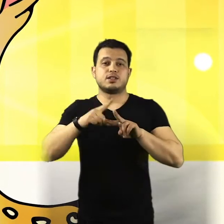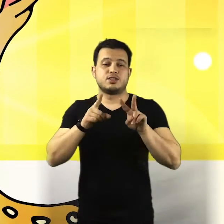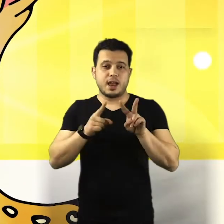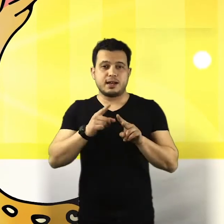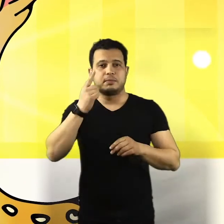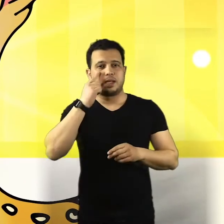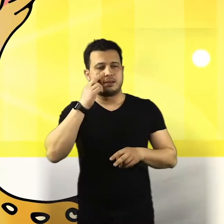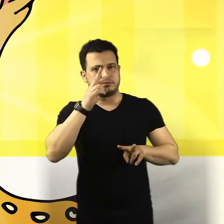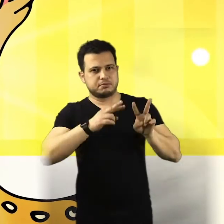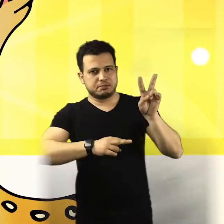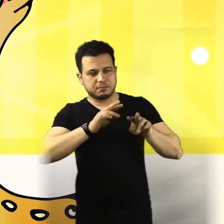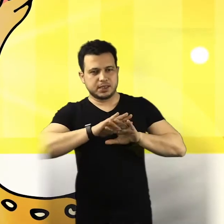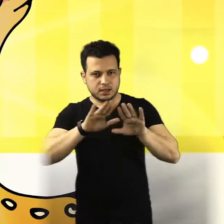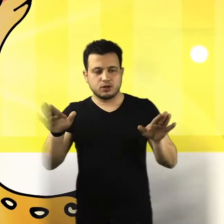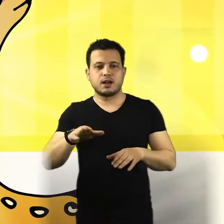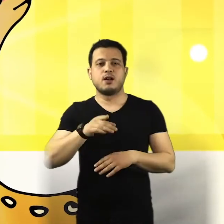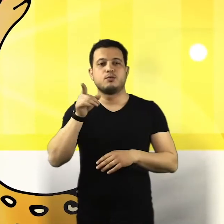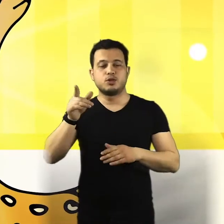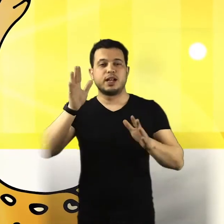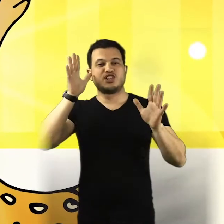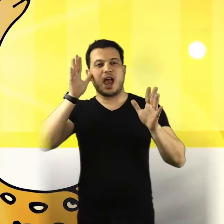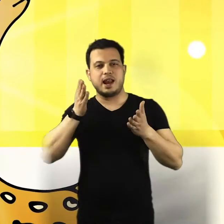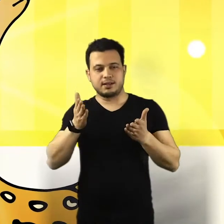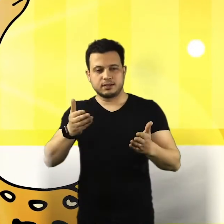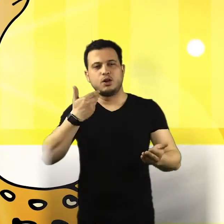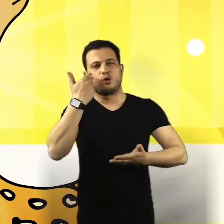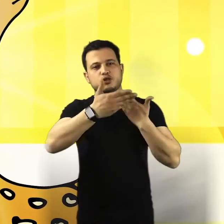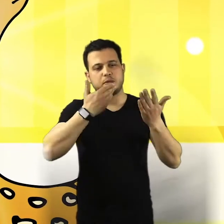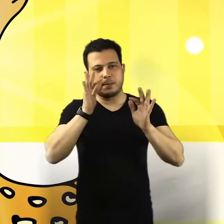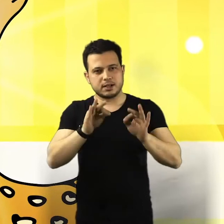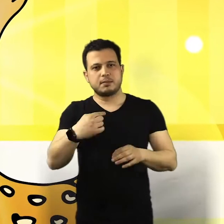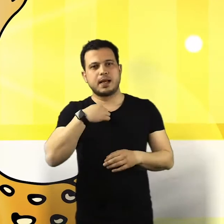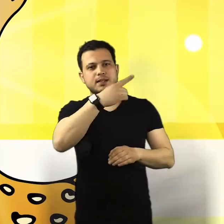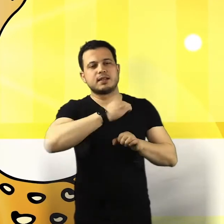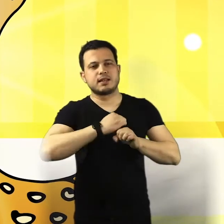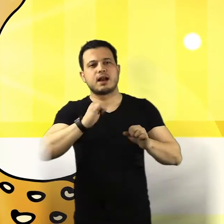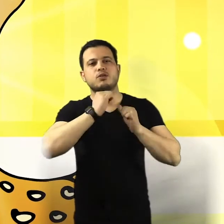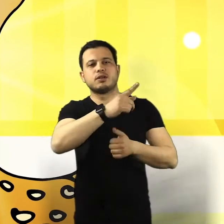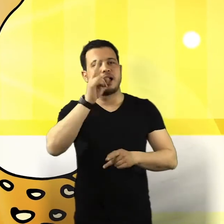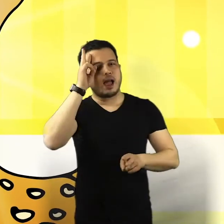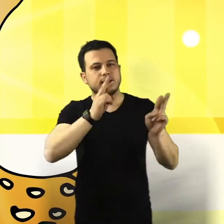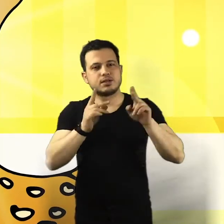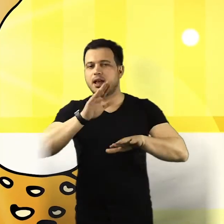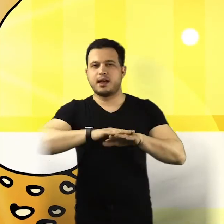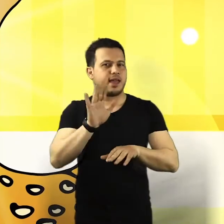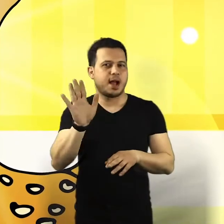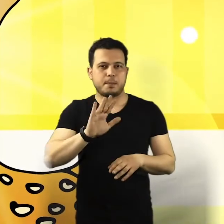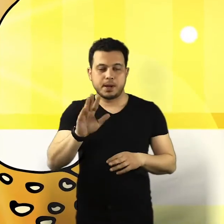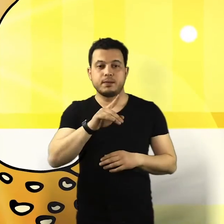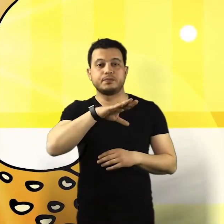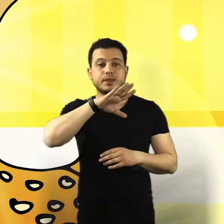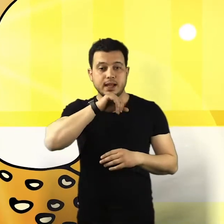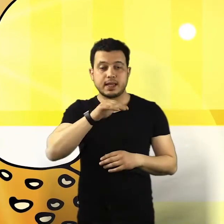Korkmayın çocuklar, benden size zarar gelmez Endişelenmenize gerek yok Dedeniz